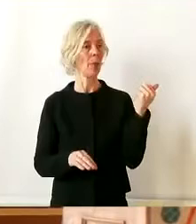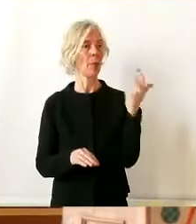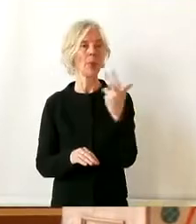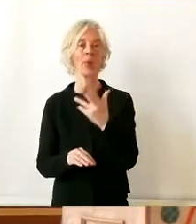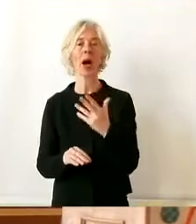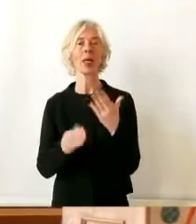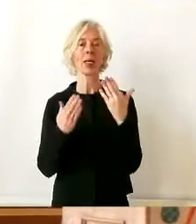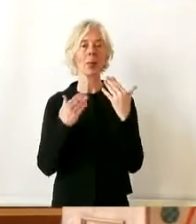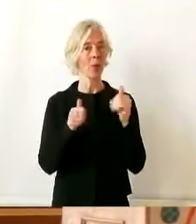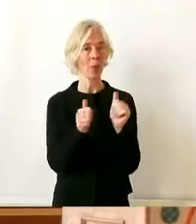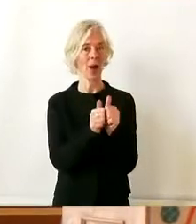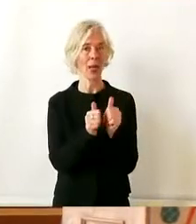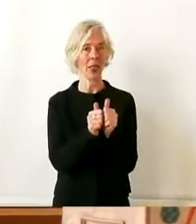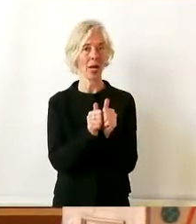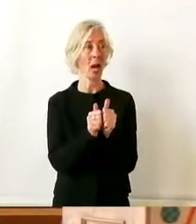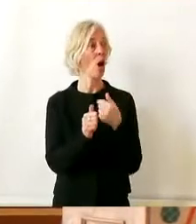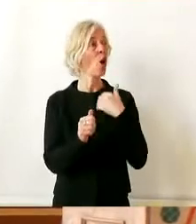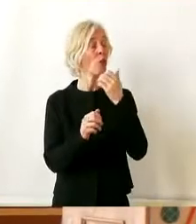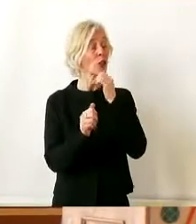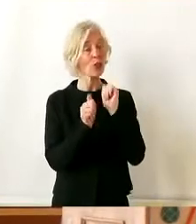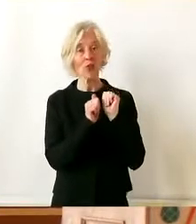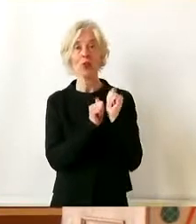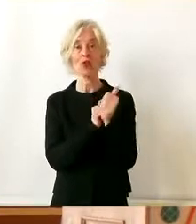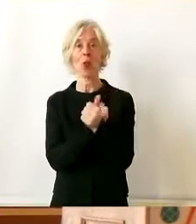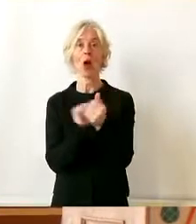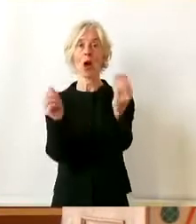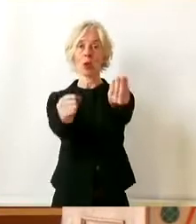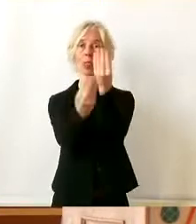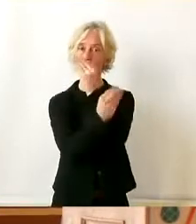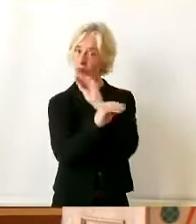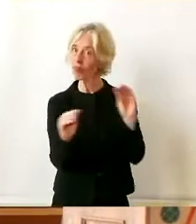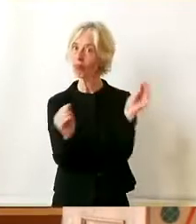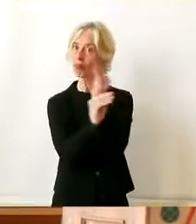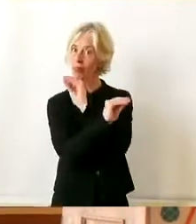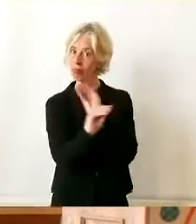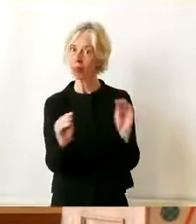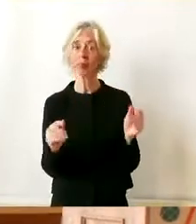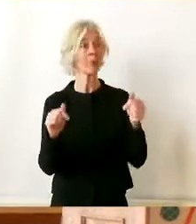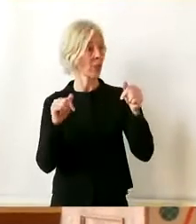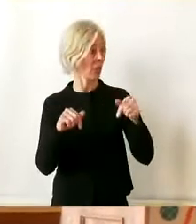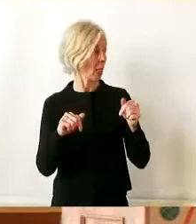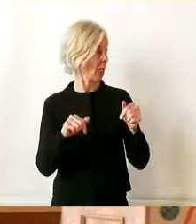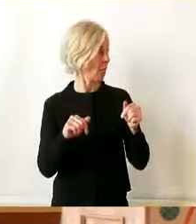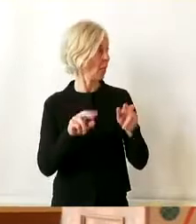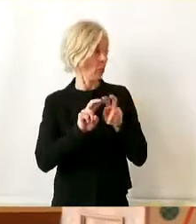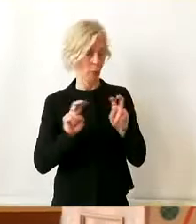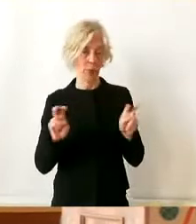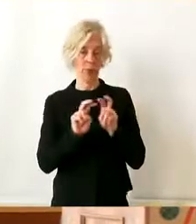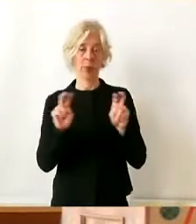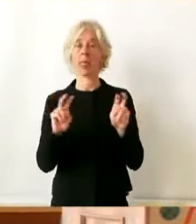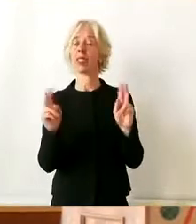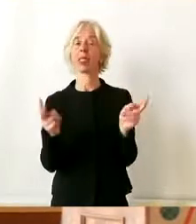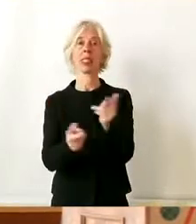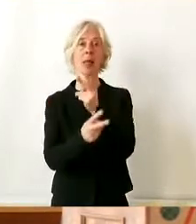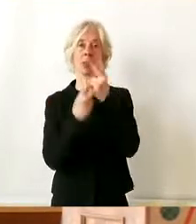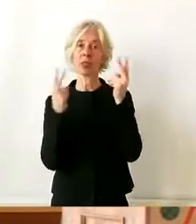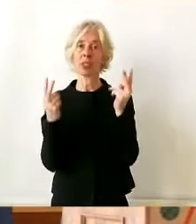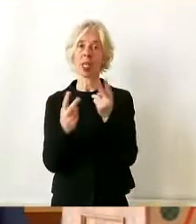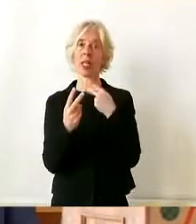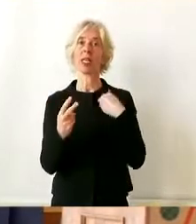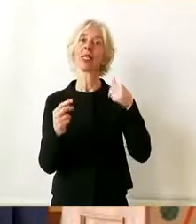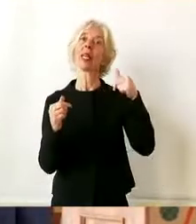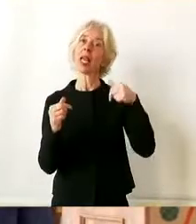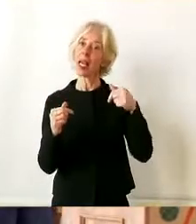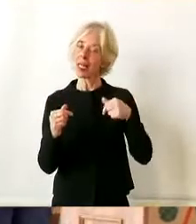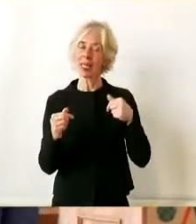hinweisen. Natürlich machen wir hier eine Corona-konforme, ja was heißt Corona-konform, eine infektionsschutzrechtlich